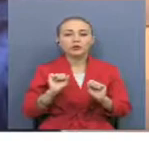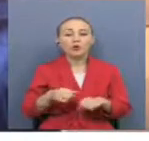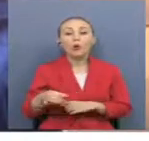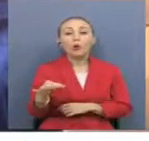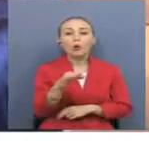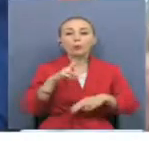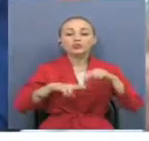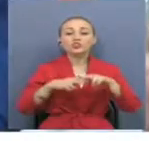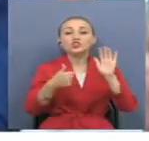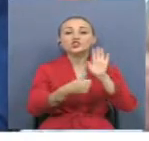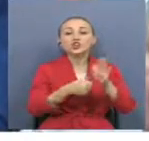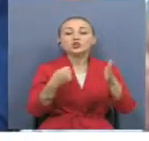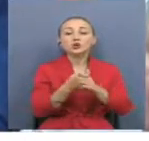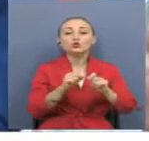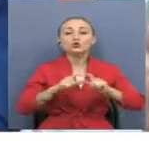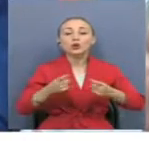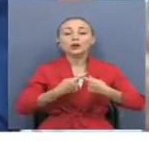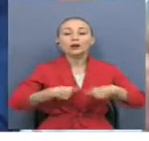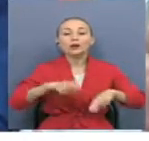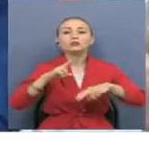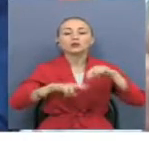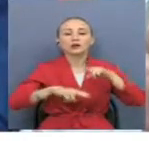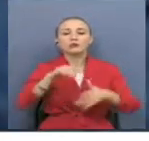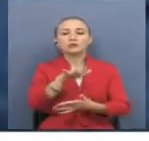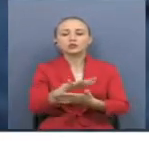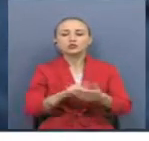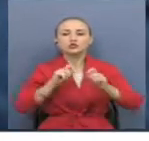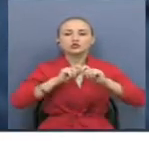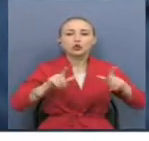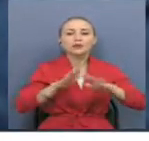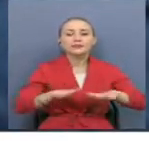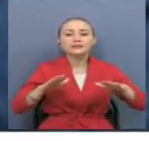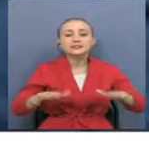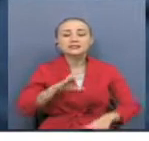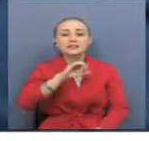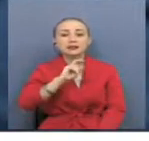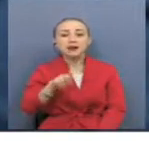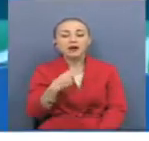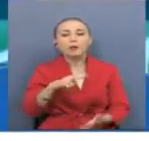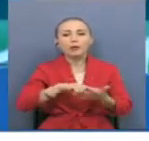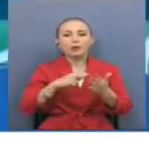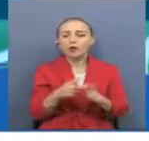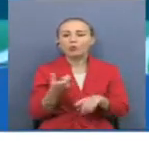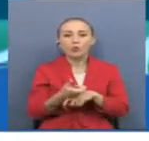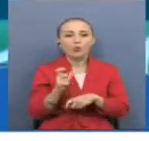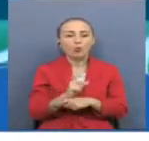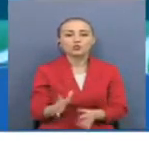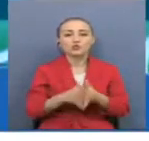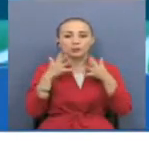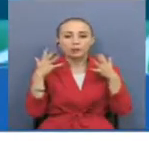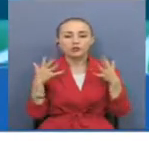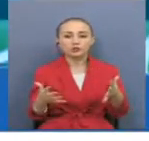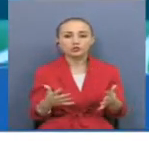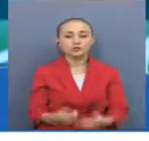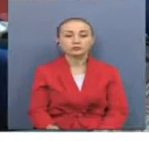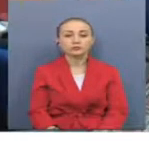мәртебесін арттыру, көпбалалы және аз қамтылған отбасылардан шыққан оқушыларды қолдау, нарық талабына сәйкес техникалық мамандық қызметкерлерін